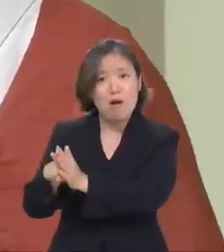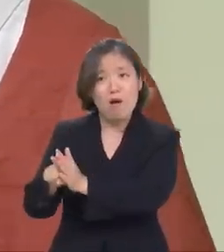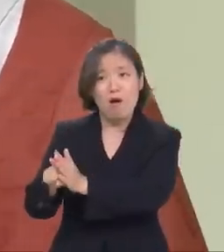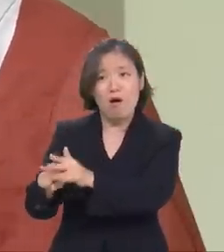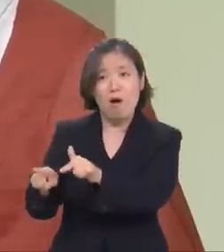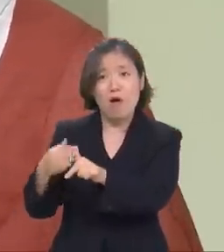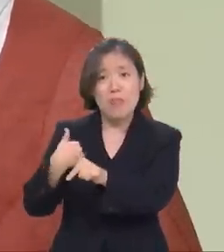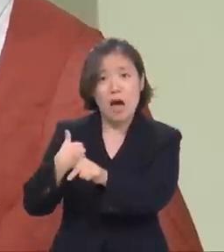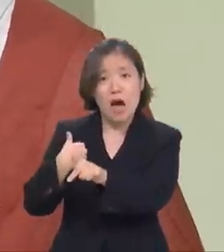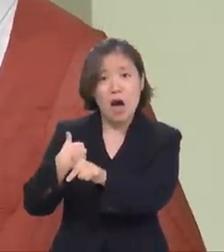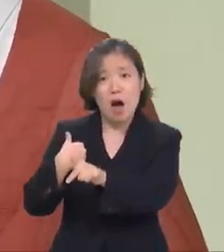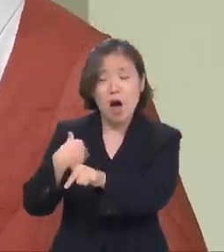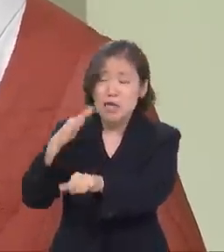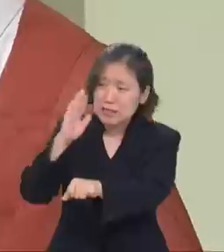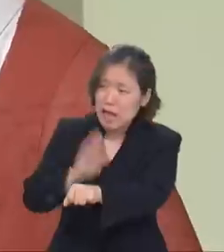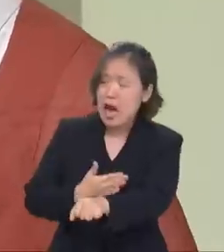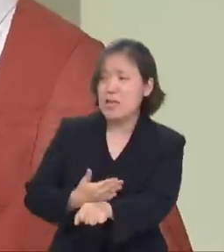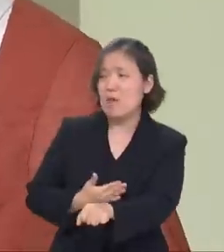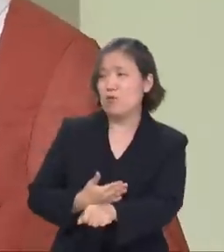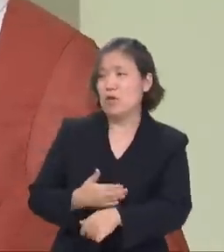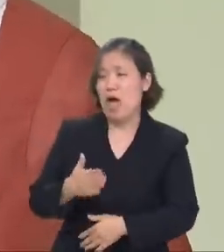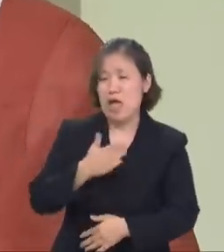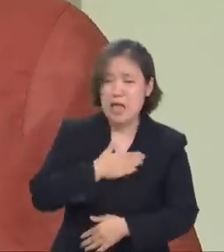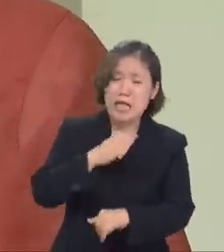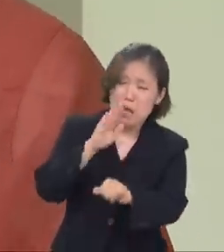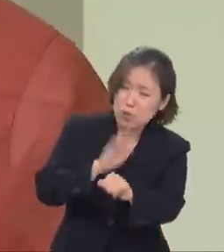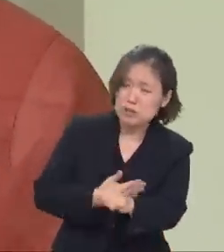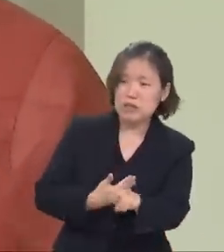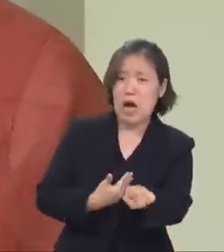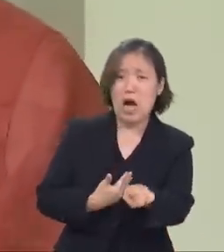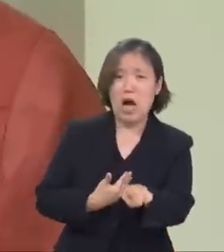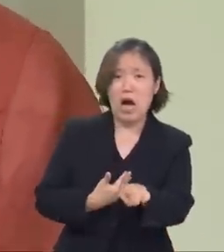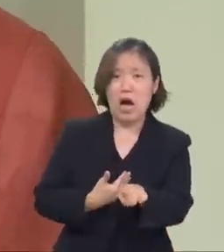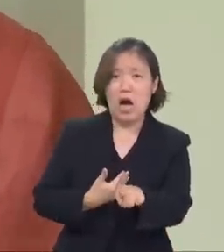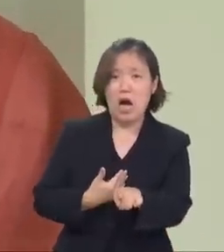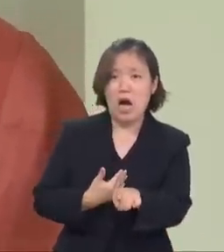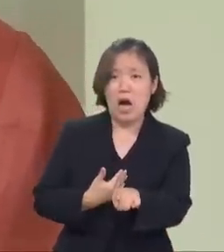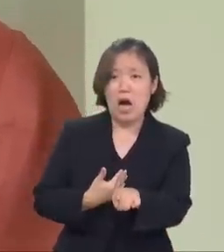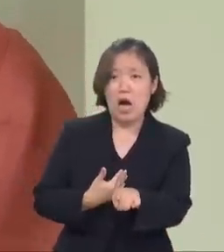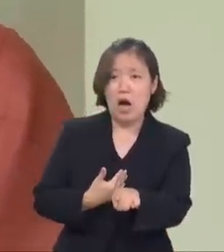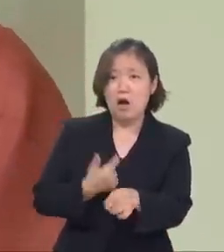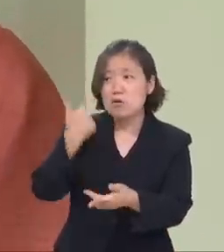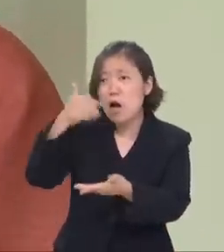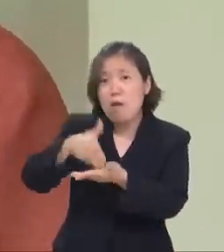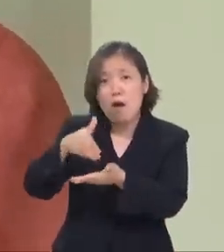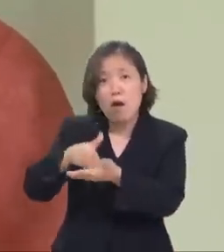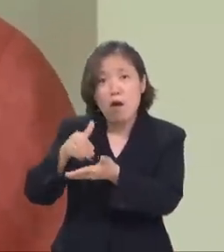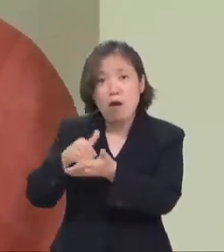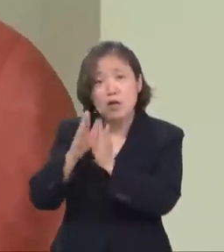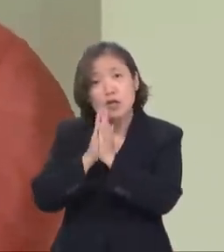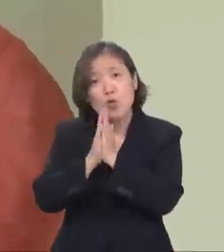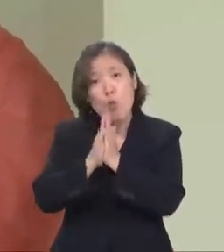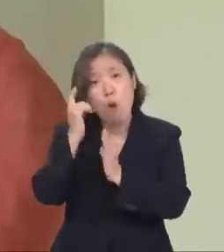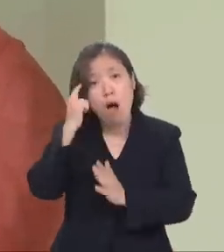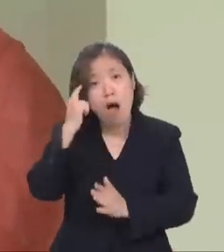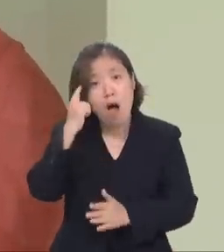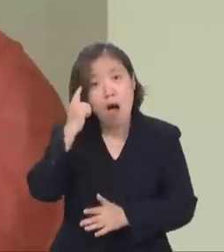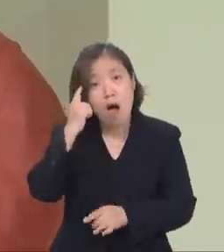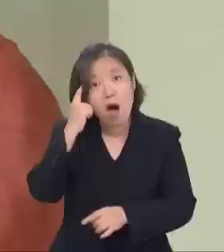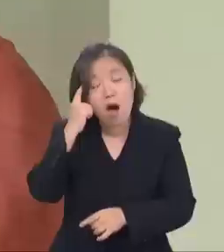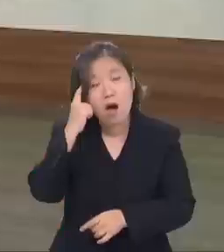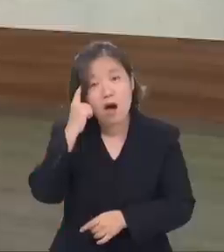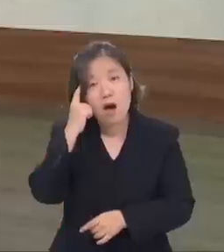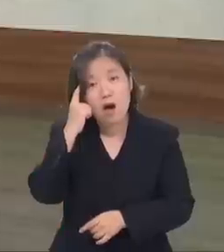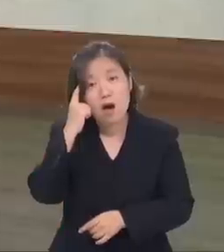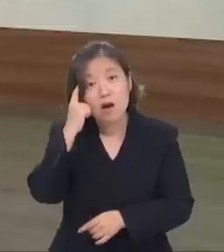왜 내가 내 탓이오 내가 잘못했습니다 왜 내가 참의 기도를 해야 되지라는 생각이